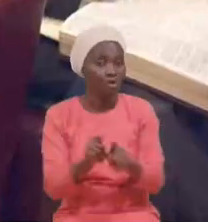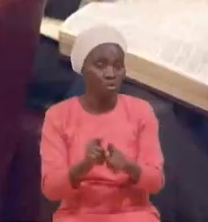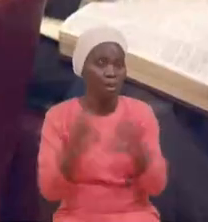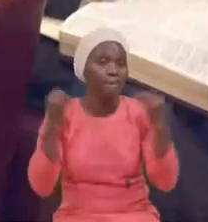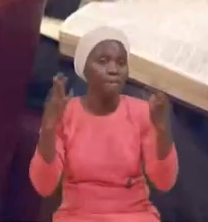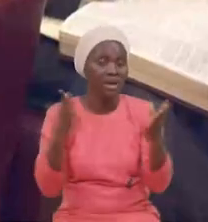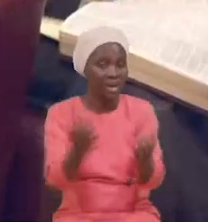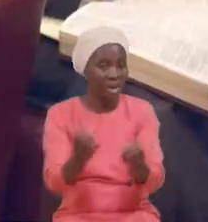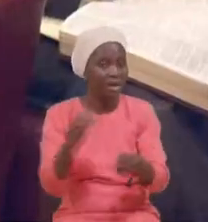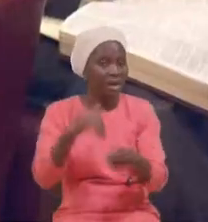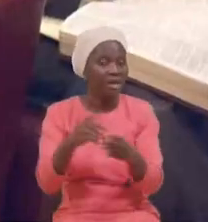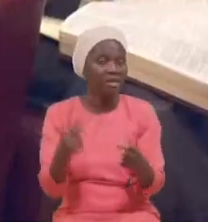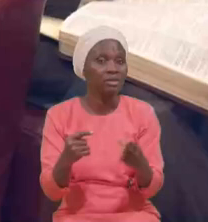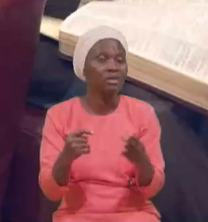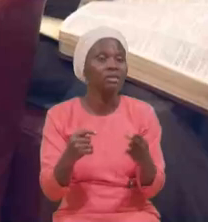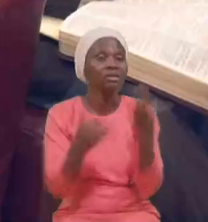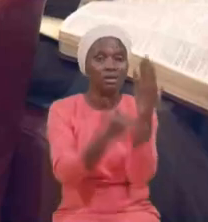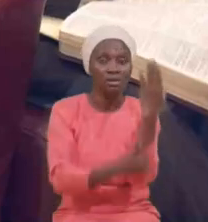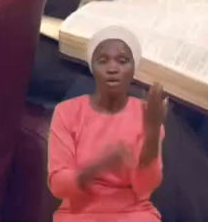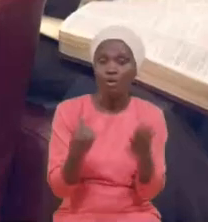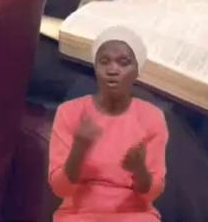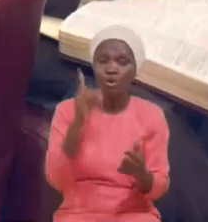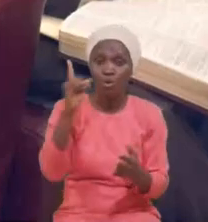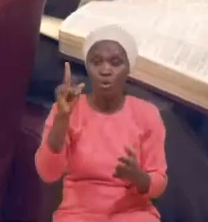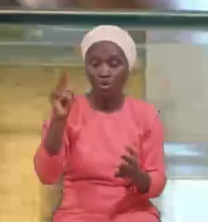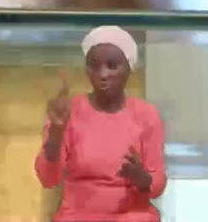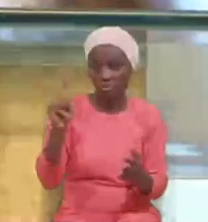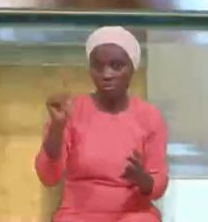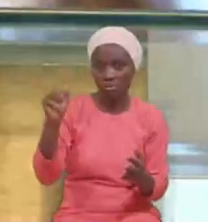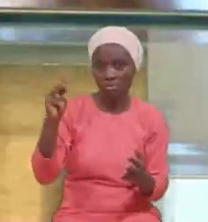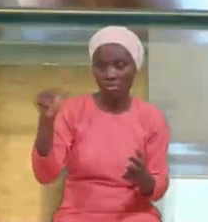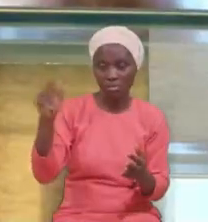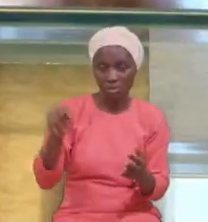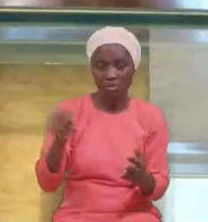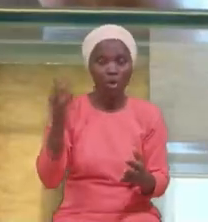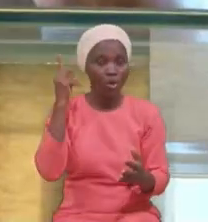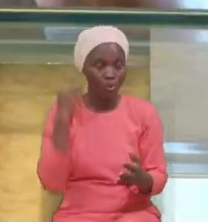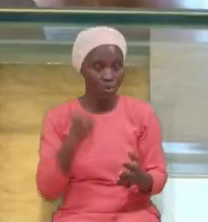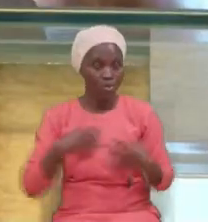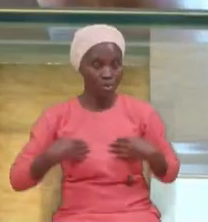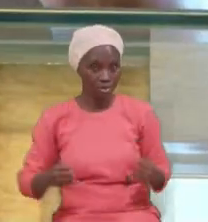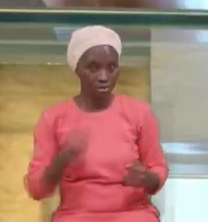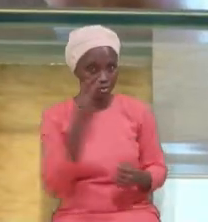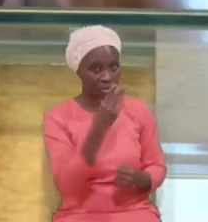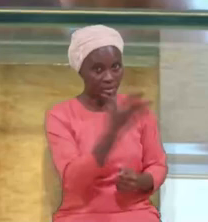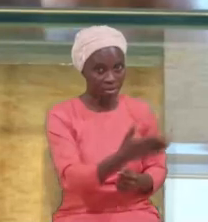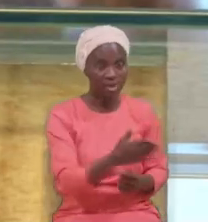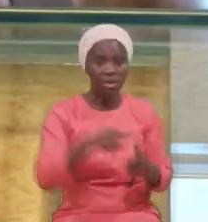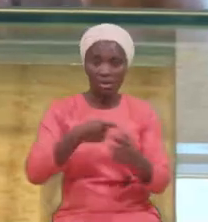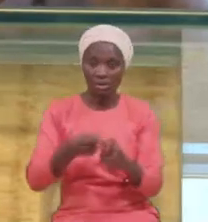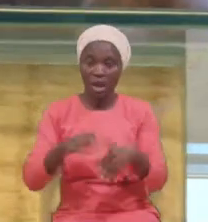était non commun. Et autant de lépreux, autant de Naaman, et beaucoup de lépreux étaient là, mais